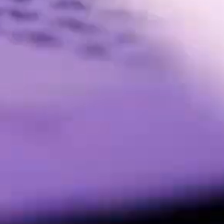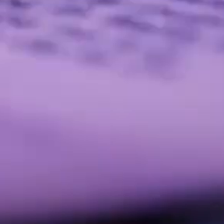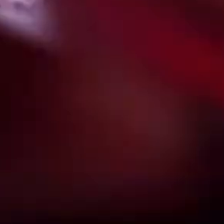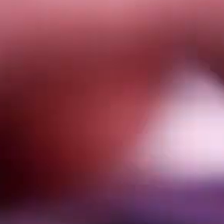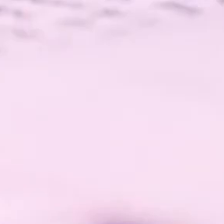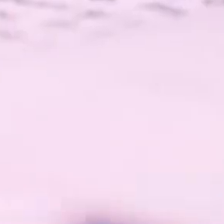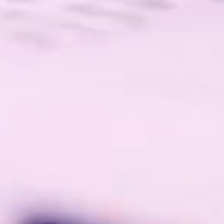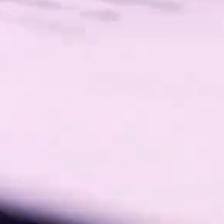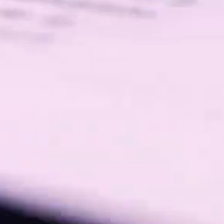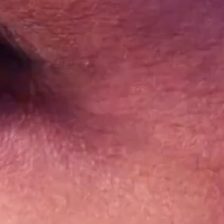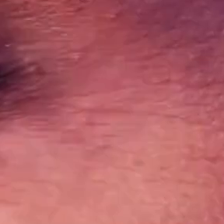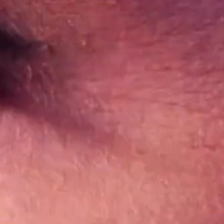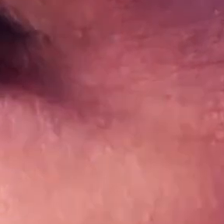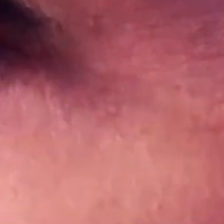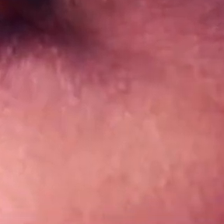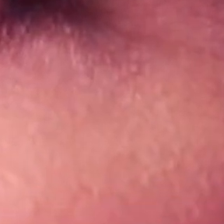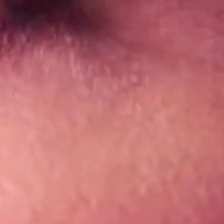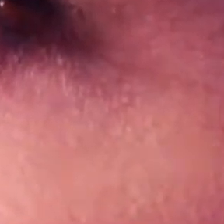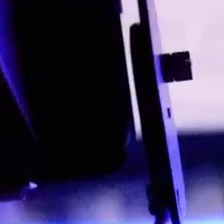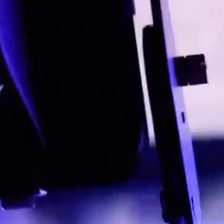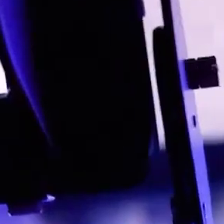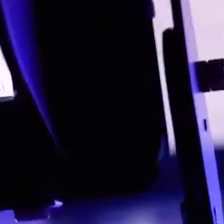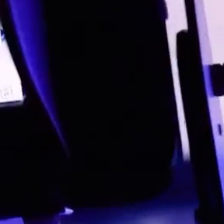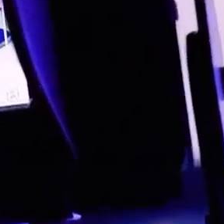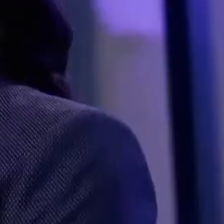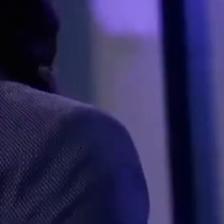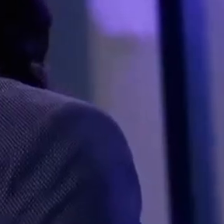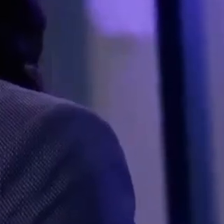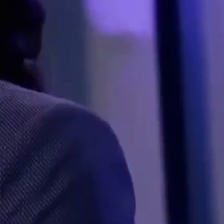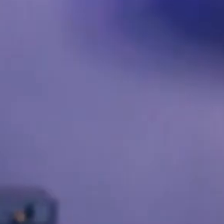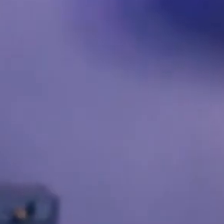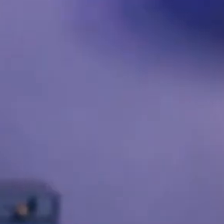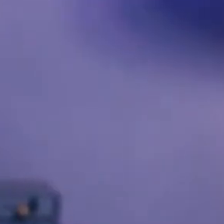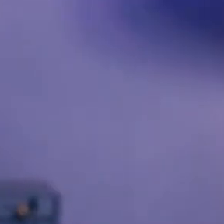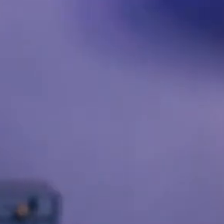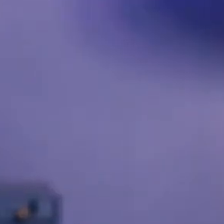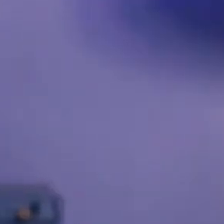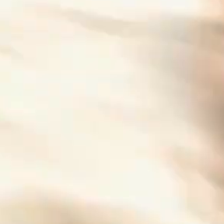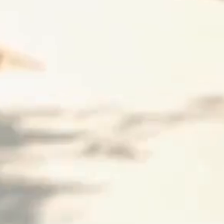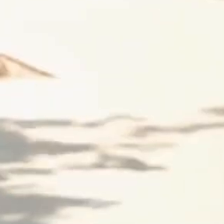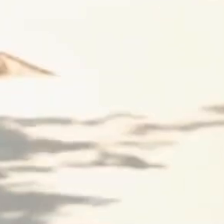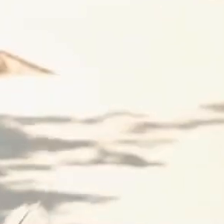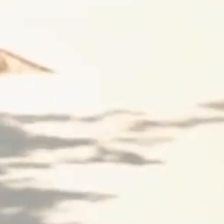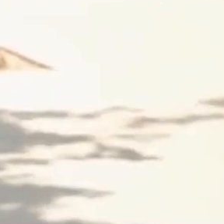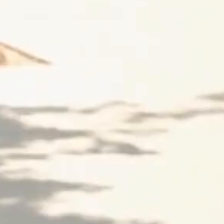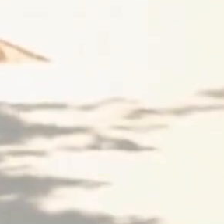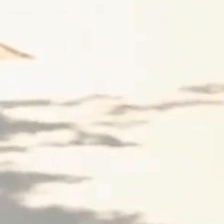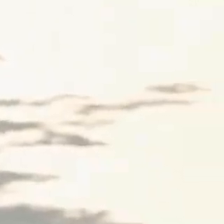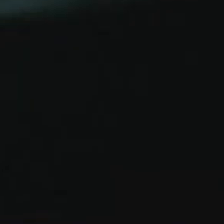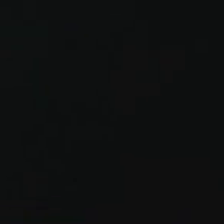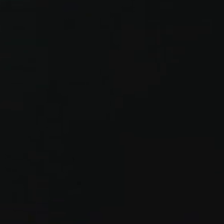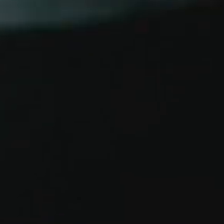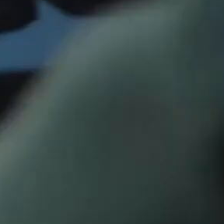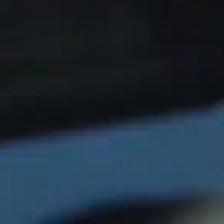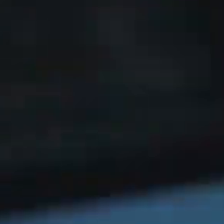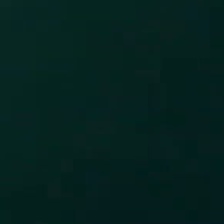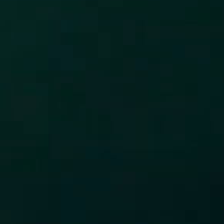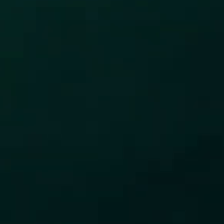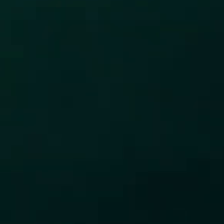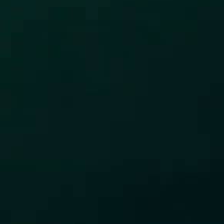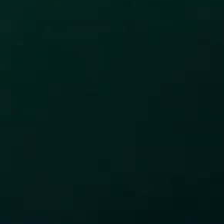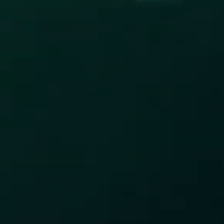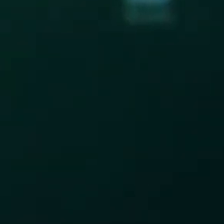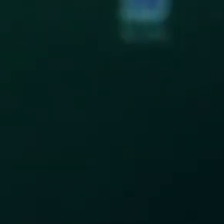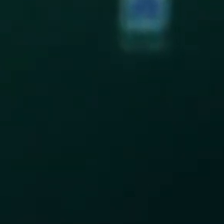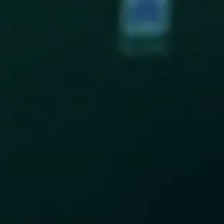de start agendă informaționale la știrile am sa de la ora 1200 transmisiune direct evenimente care